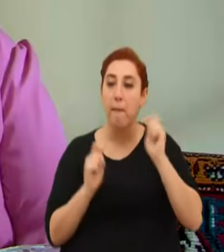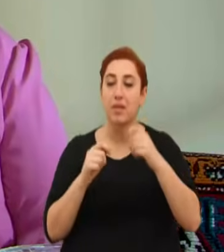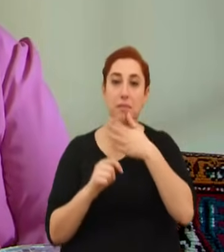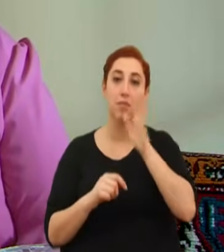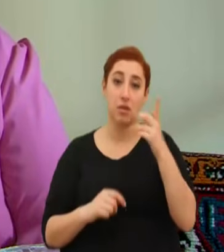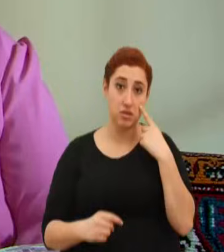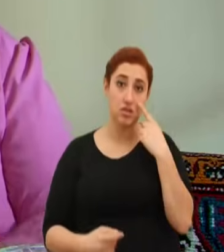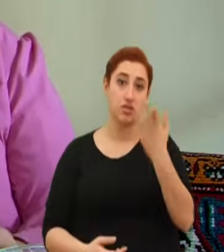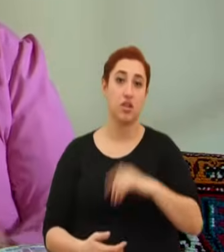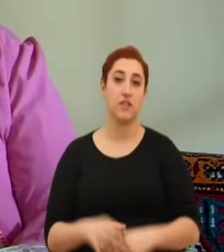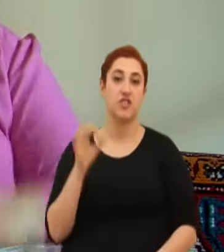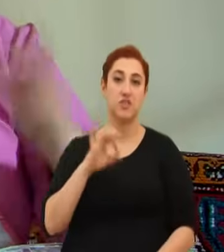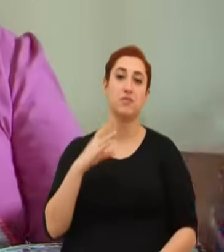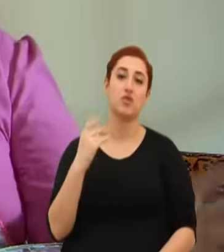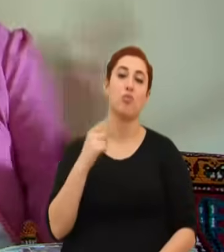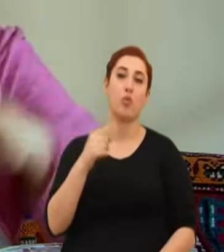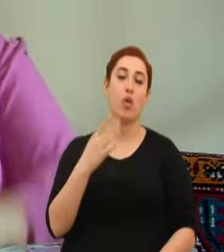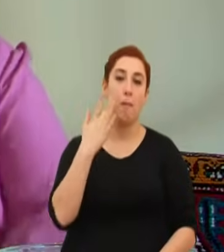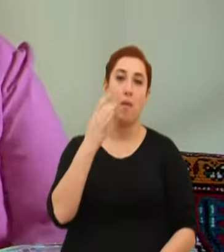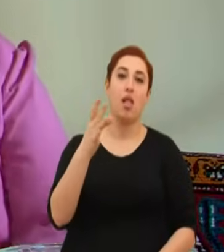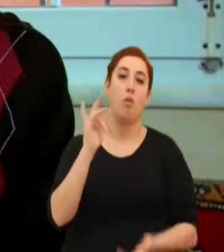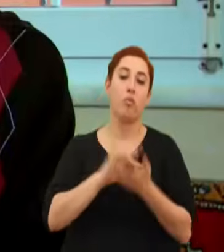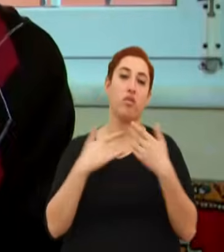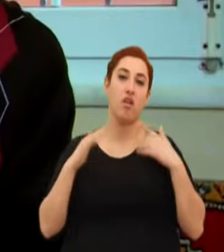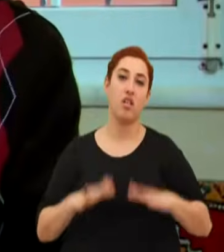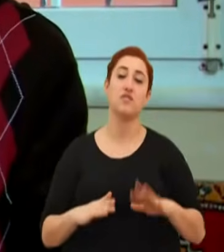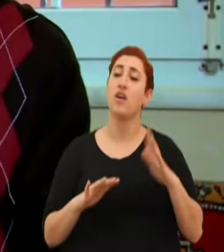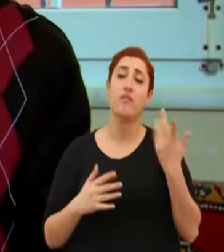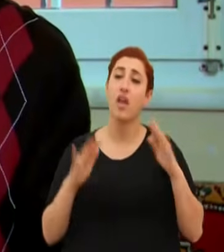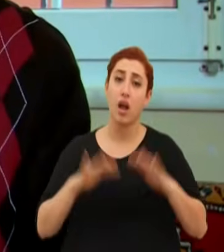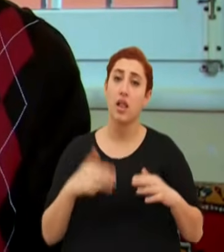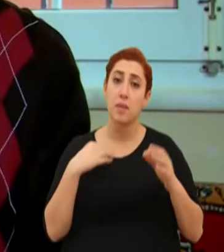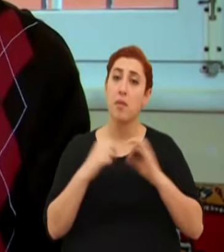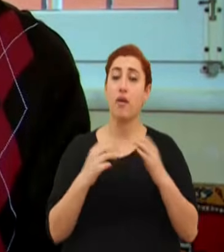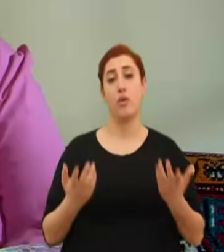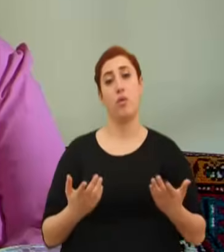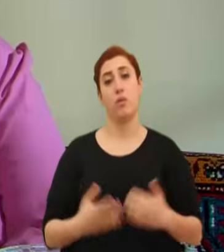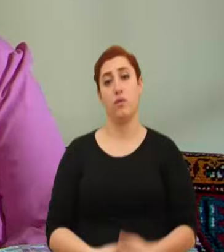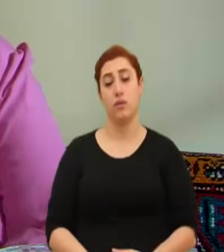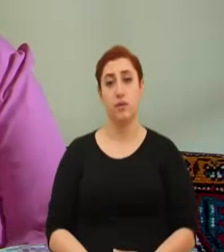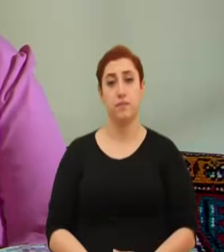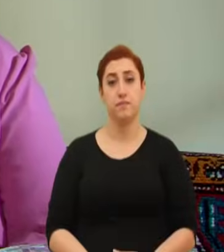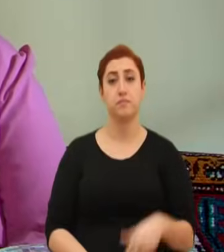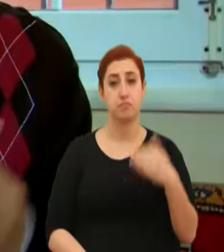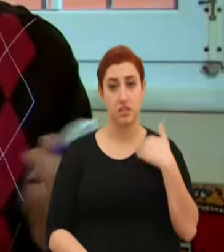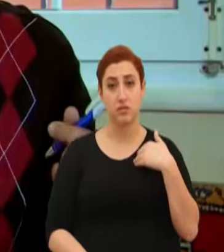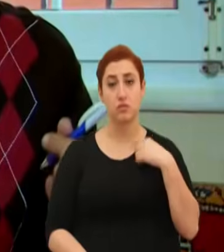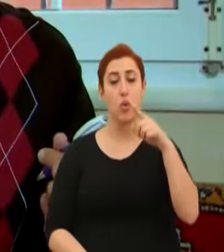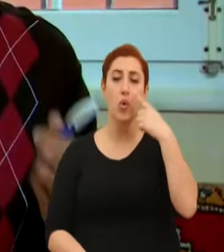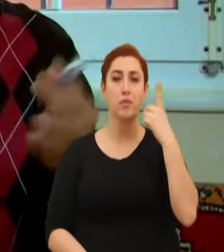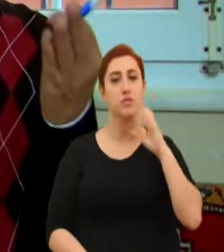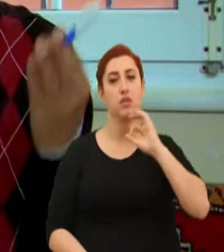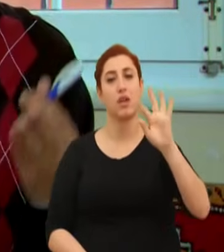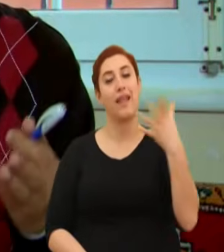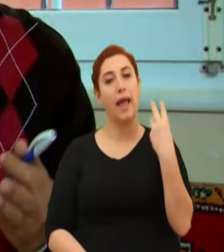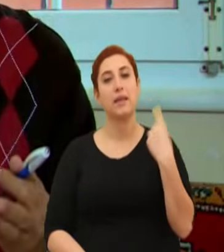Ya işte. Şimdi iyice böyle kabak gibi ortada kalacağız. Niye kalalım Badire ya? Allah Allah. Biz de ona göre bir şey